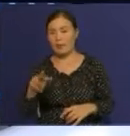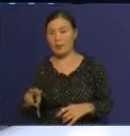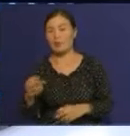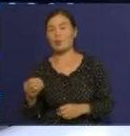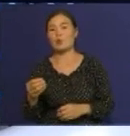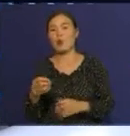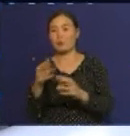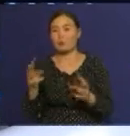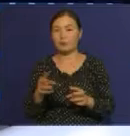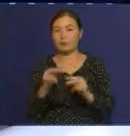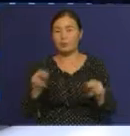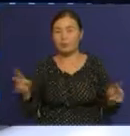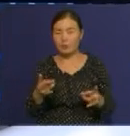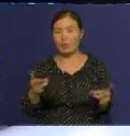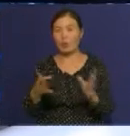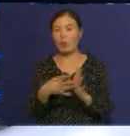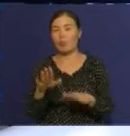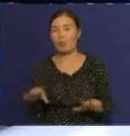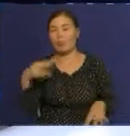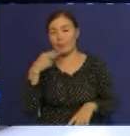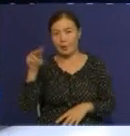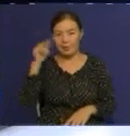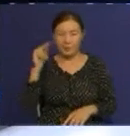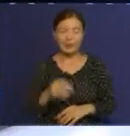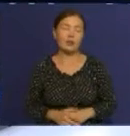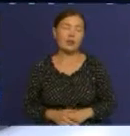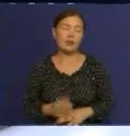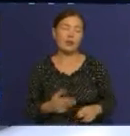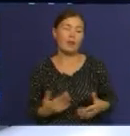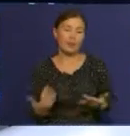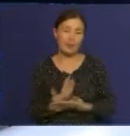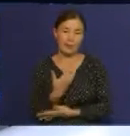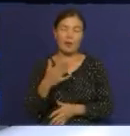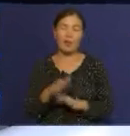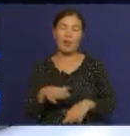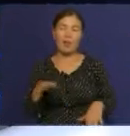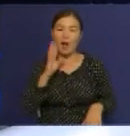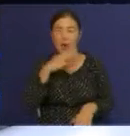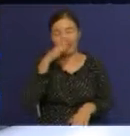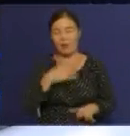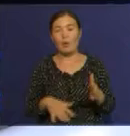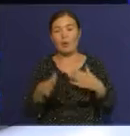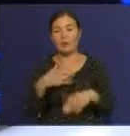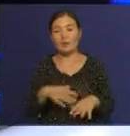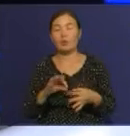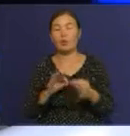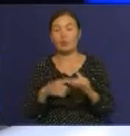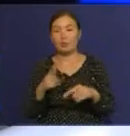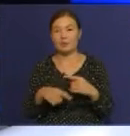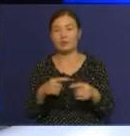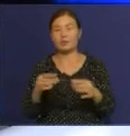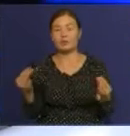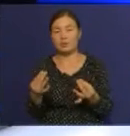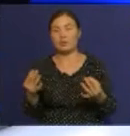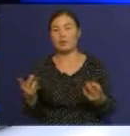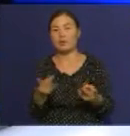ерекше күтімді қажет ететін 9 бала сапалы білім ала бастады. Бұл жағымды жаңалыққа алдымен осы балалардың ата-аналары қуанышты. Толығырақ ерекше күтімді